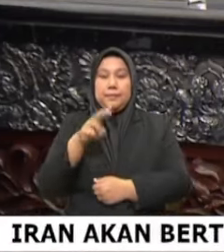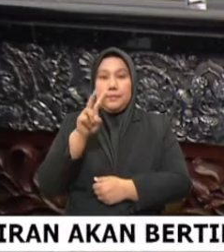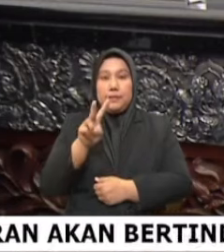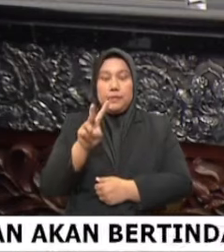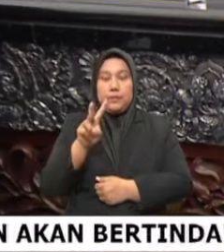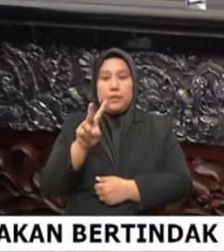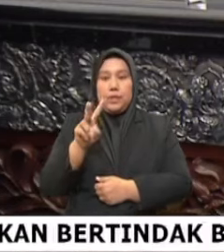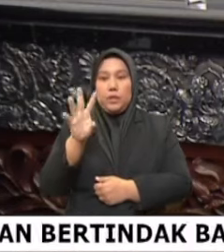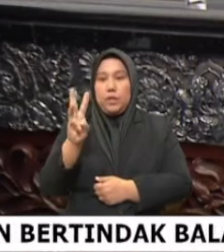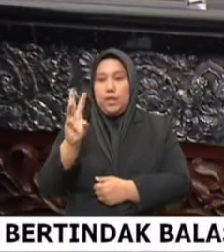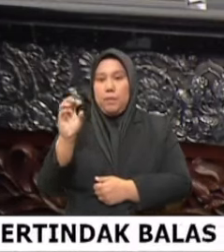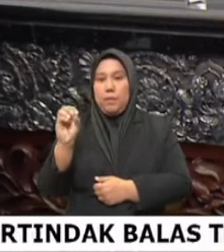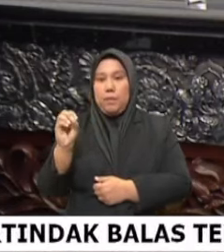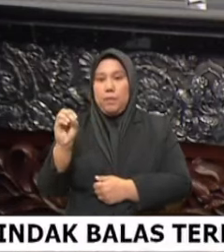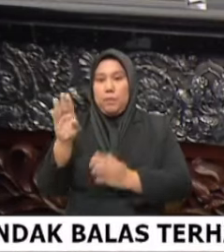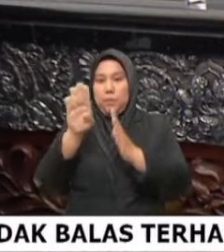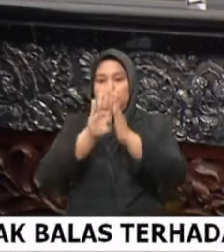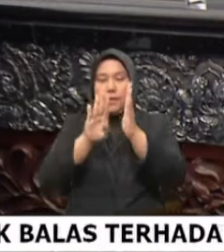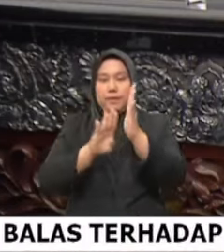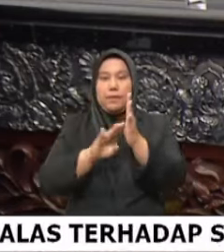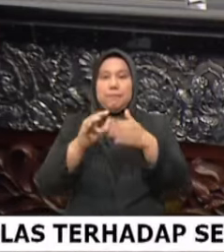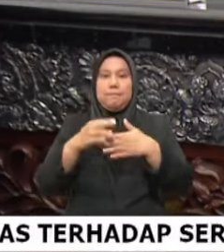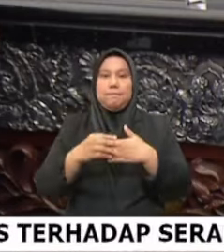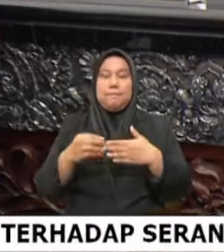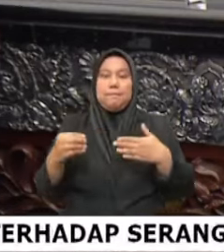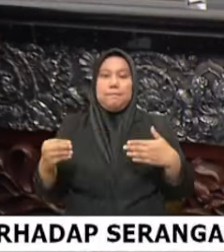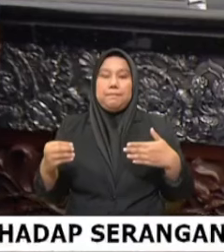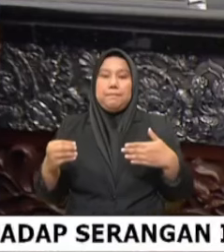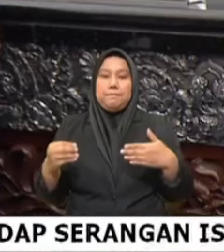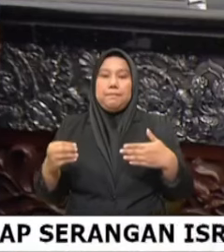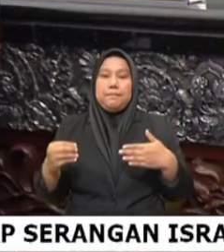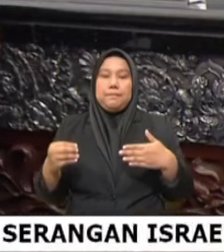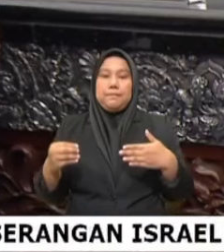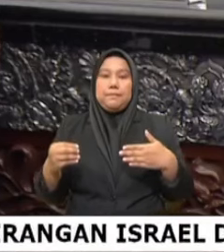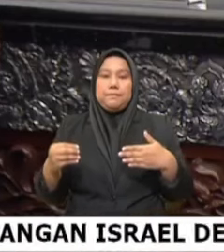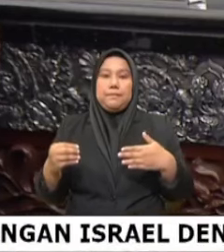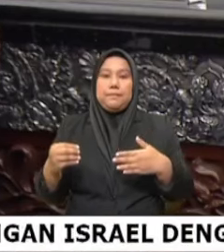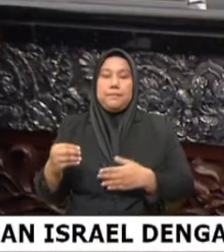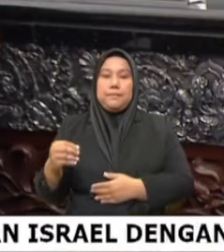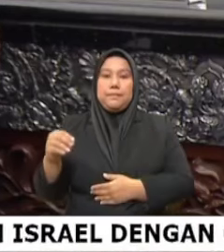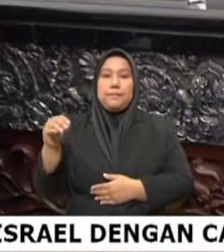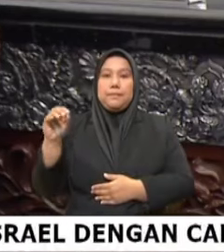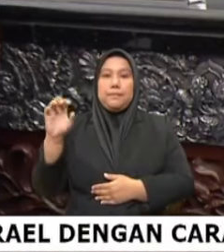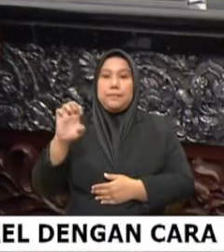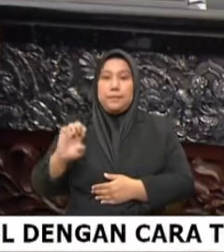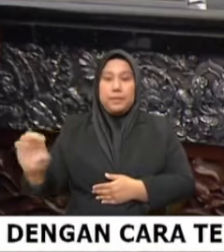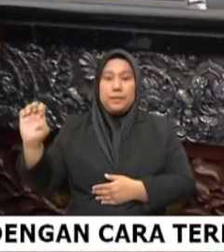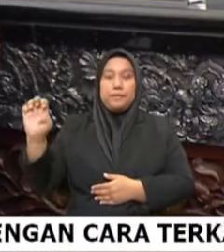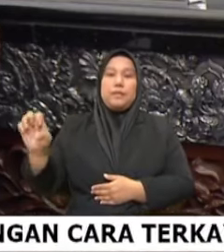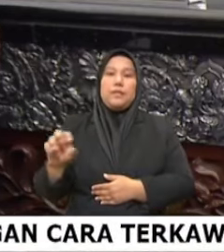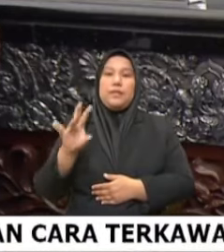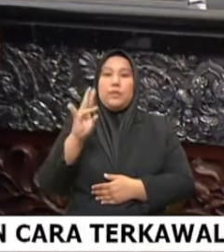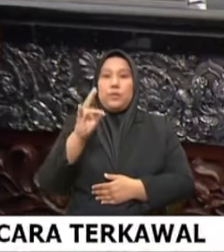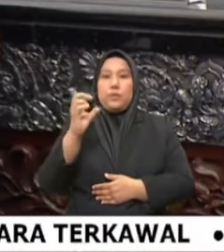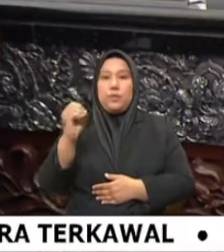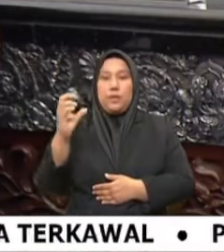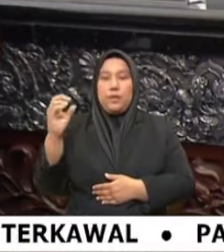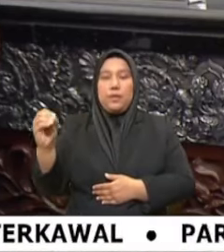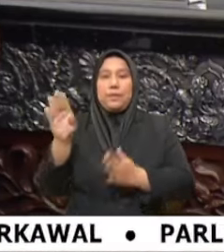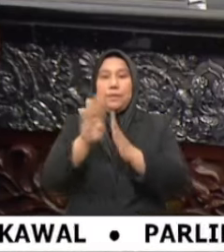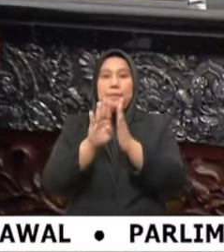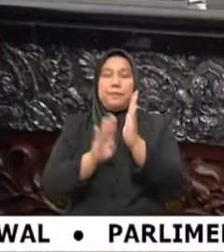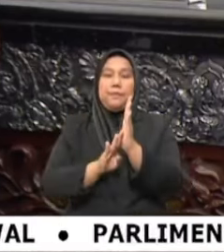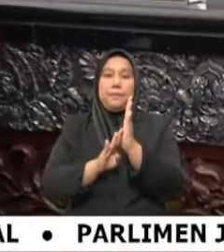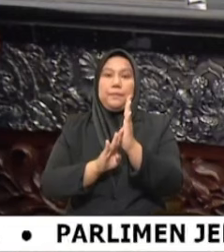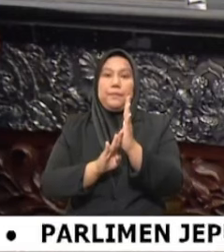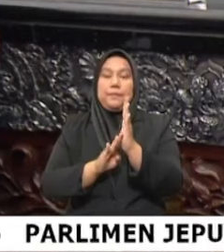260 lebih bilion ringgit. Dan juga Kesatuan Eropah hampir 207 bilion ringgit. Kita juga akan mengambil